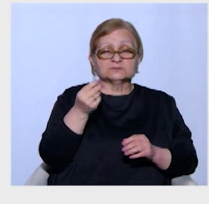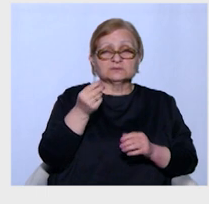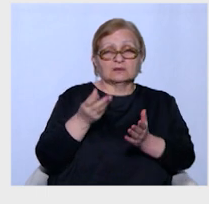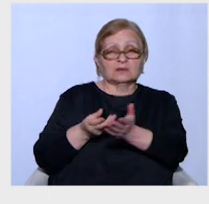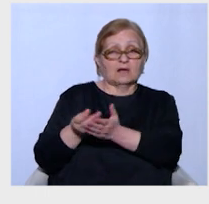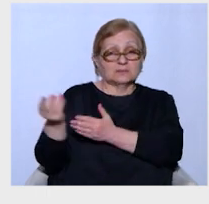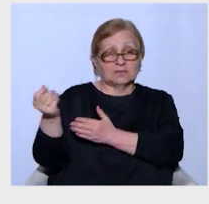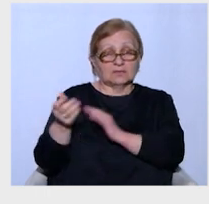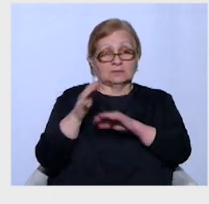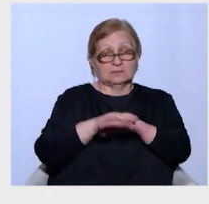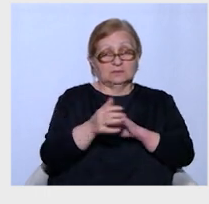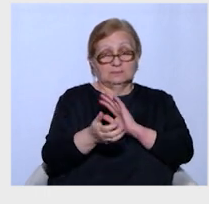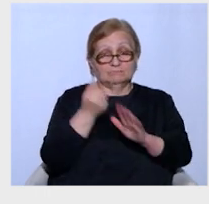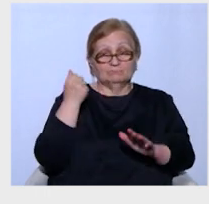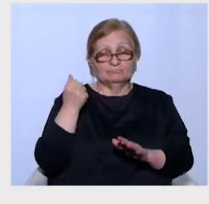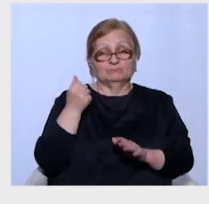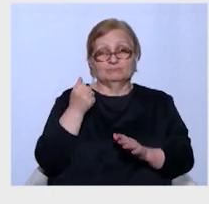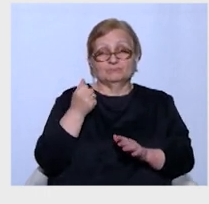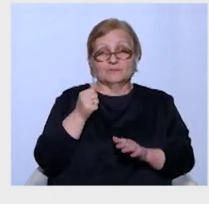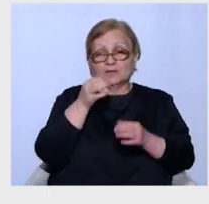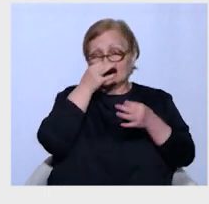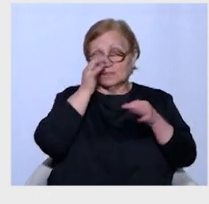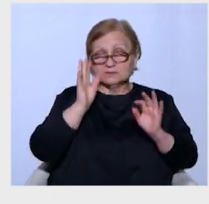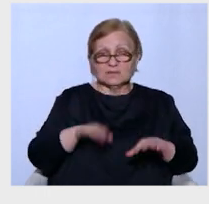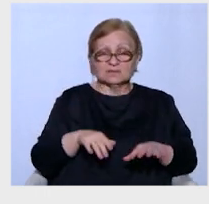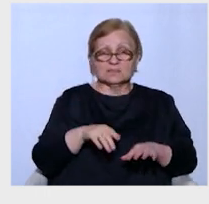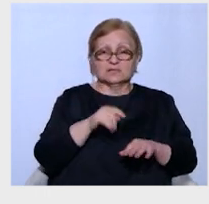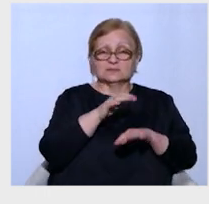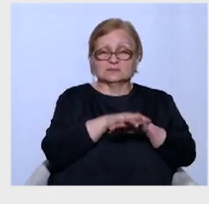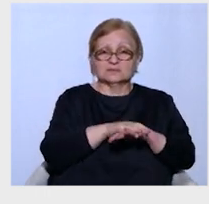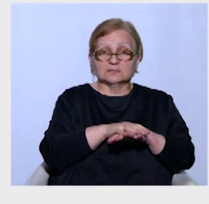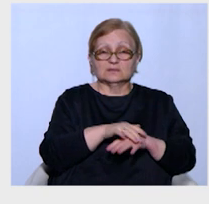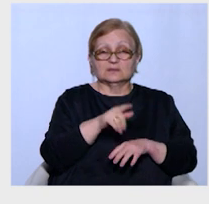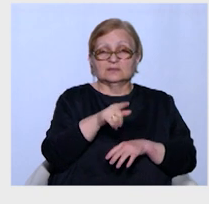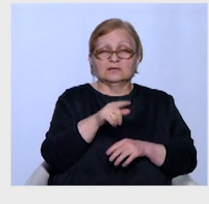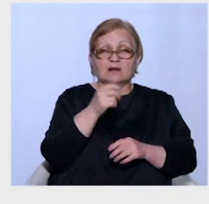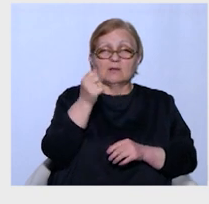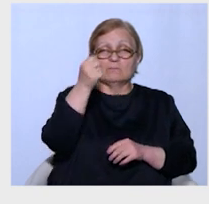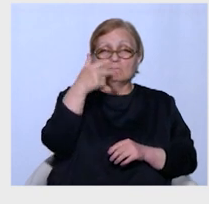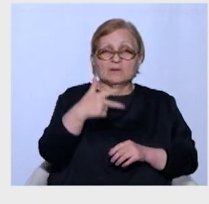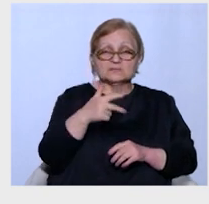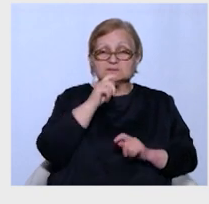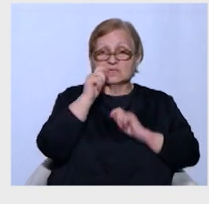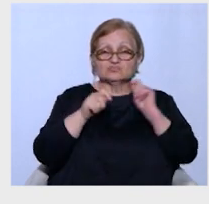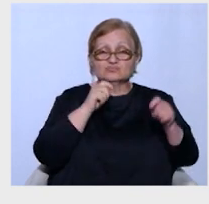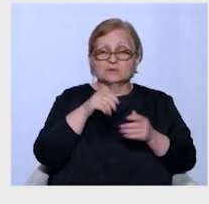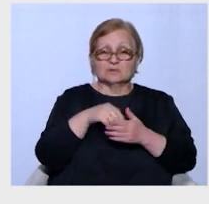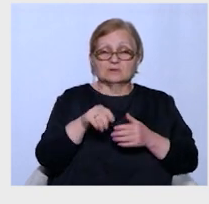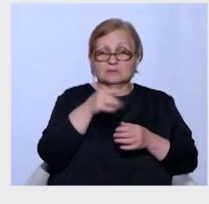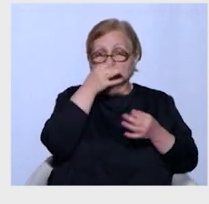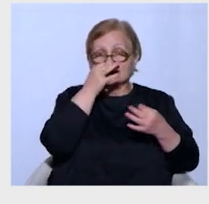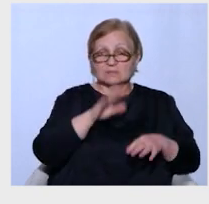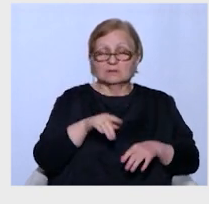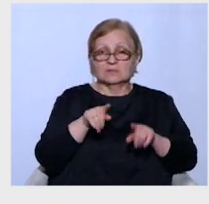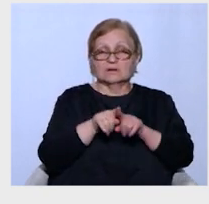გადაიხადა, 1000 ლარის ოდენობა და დარჩა რაღაც თანხა და დარჩენილი თანხის მესამედით იყიდა საჩუქრები, მას დარჩა